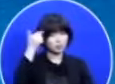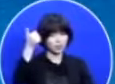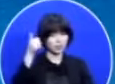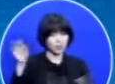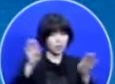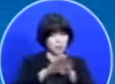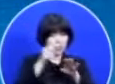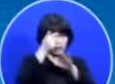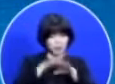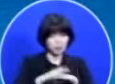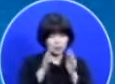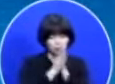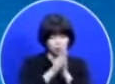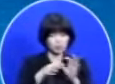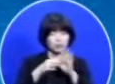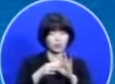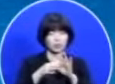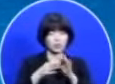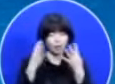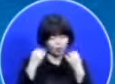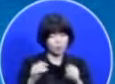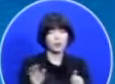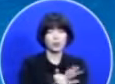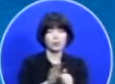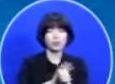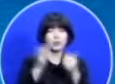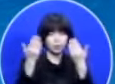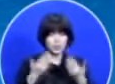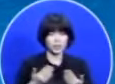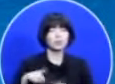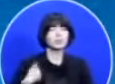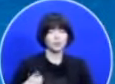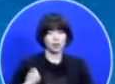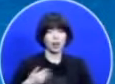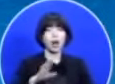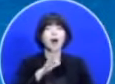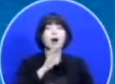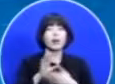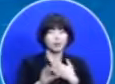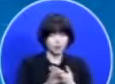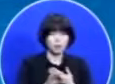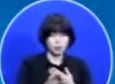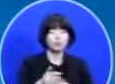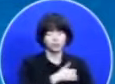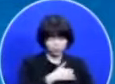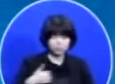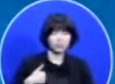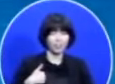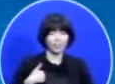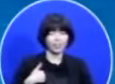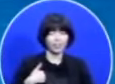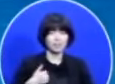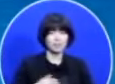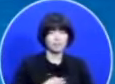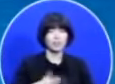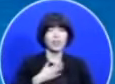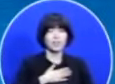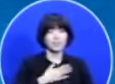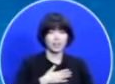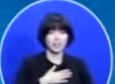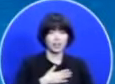통해서 얼마나 위로를 받았는지 뭐 그랬다면 그랬다면 충분하죠 제가